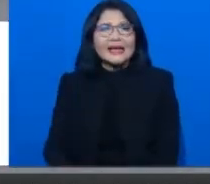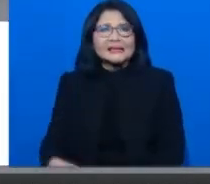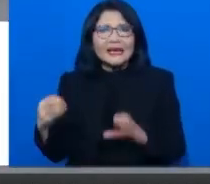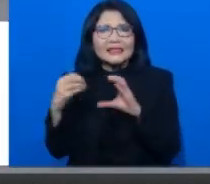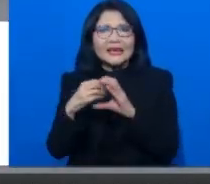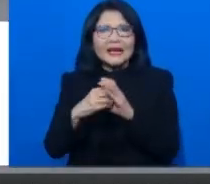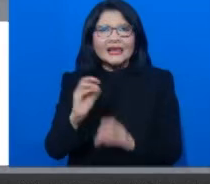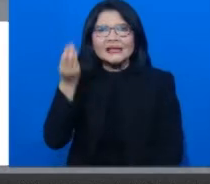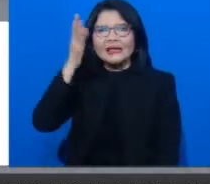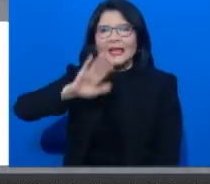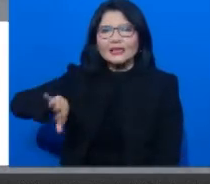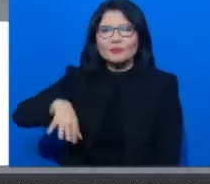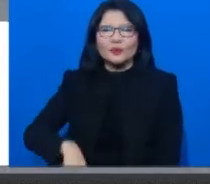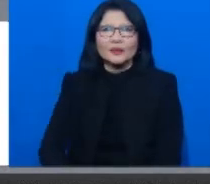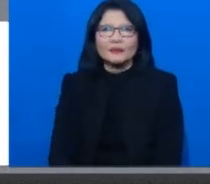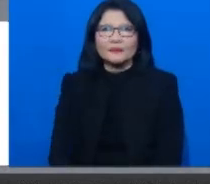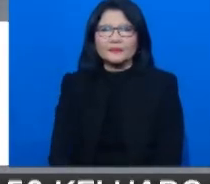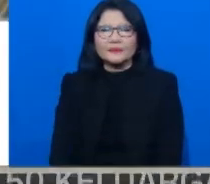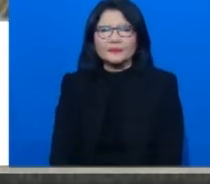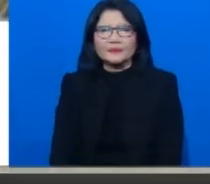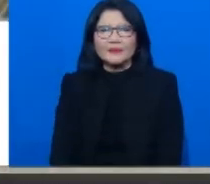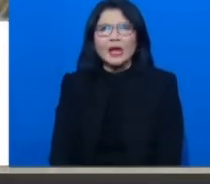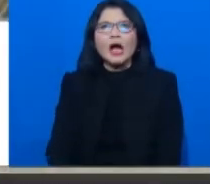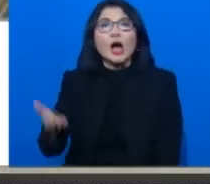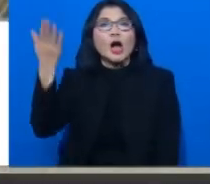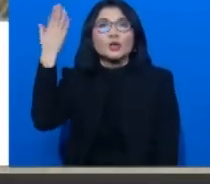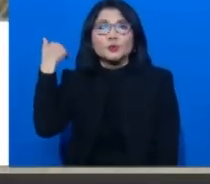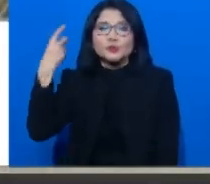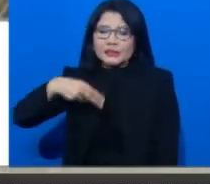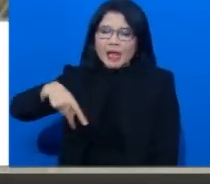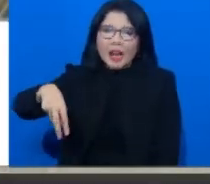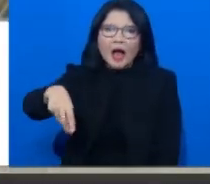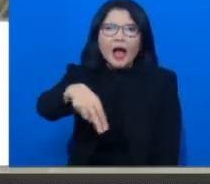Timur. Ya dulu mah masih keliling ke depan,